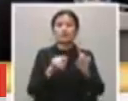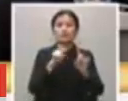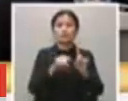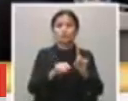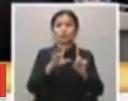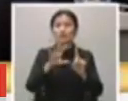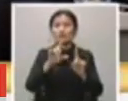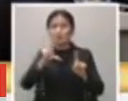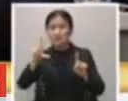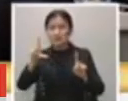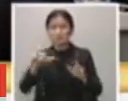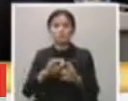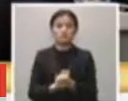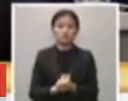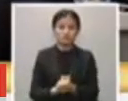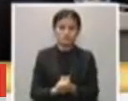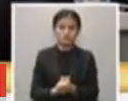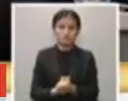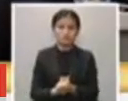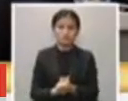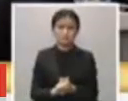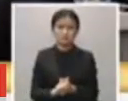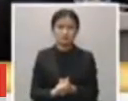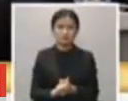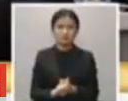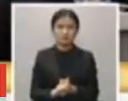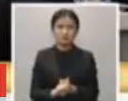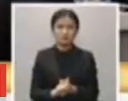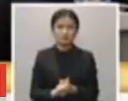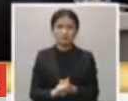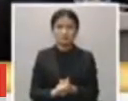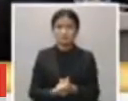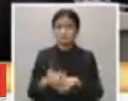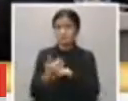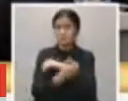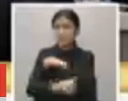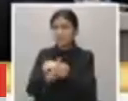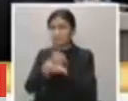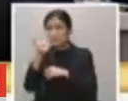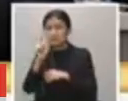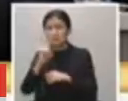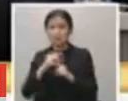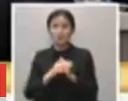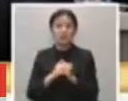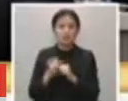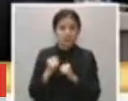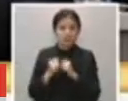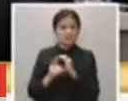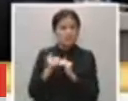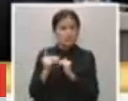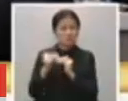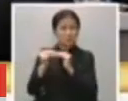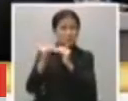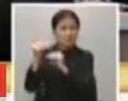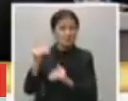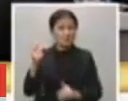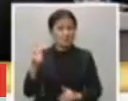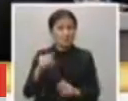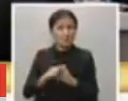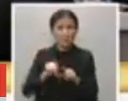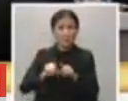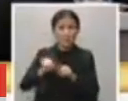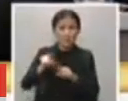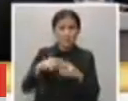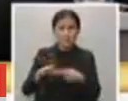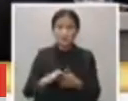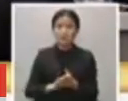ทของ GDP ที่ไม่เจริญเติบโตขึ้นมาประเทศอื่นเขาเหยียบคันเร่งกันนี่คือสิ่งที่เขาพูดกันว่าถ้าเราไม่